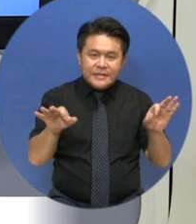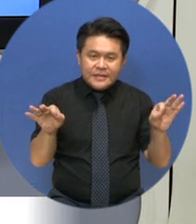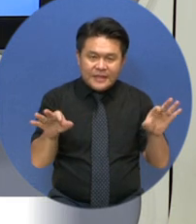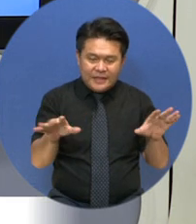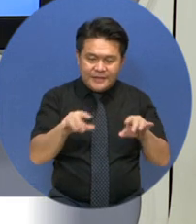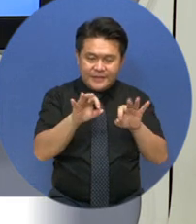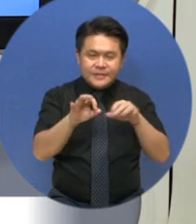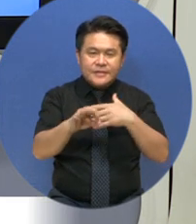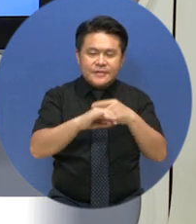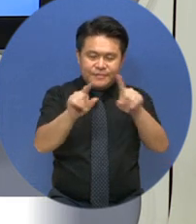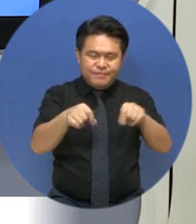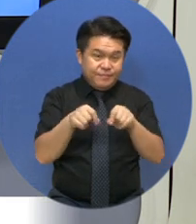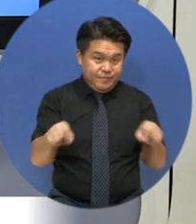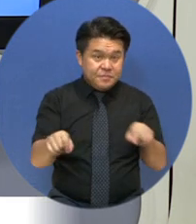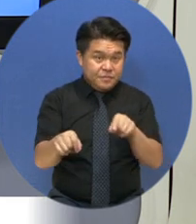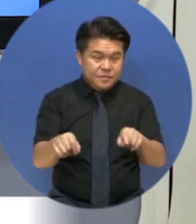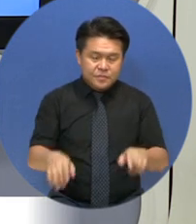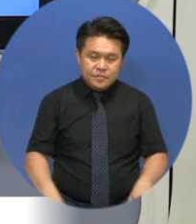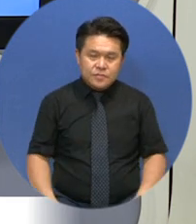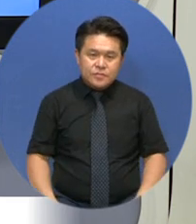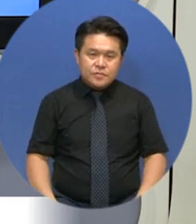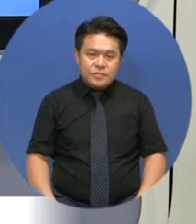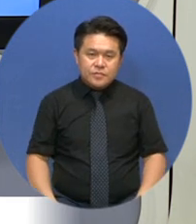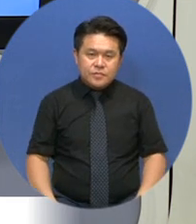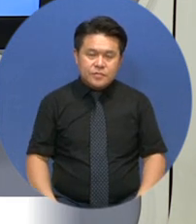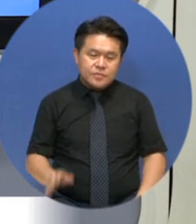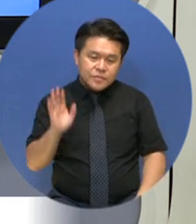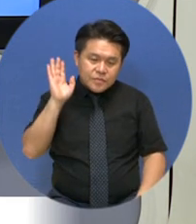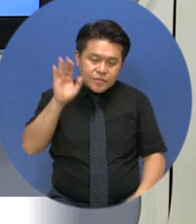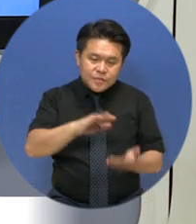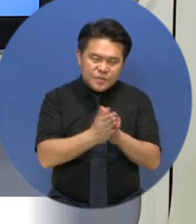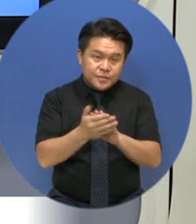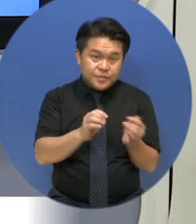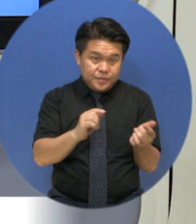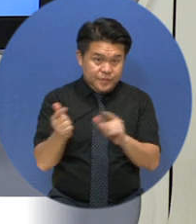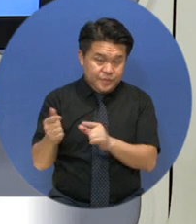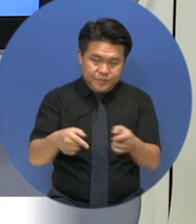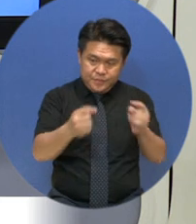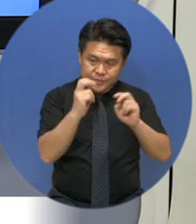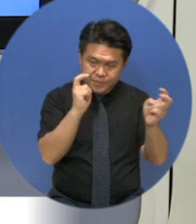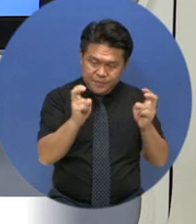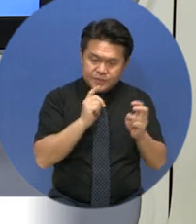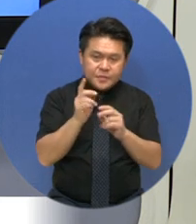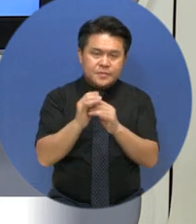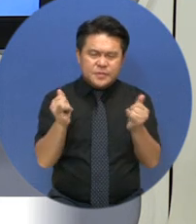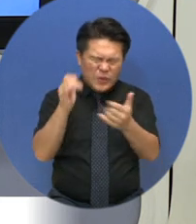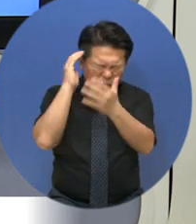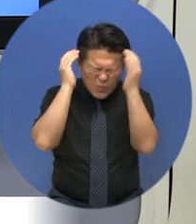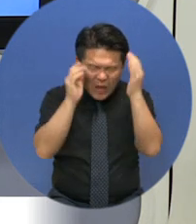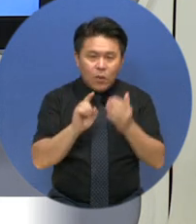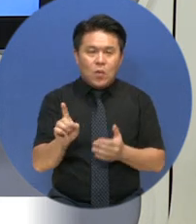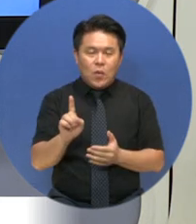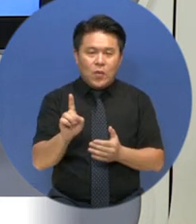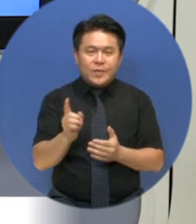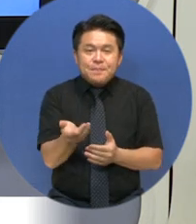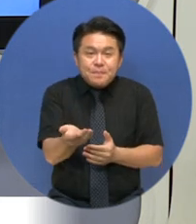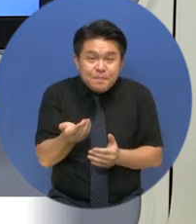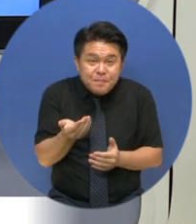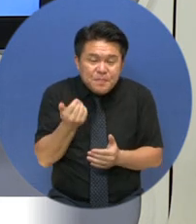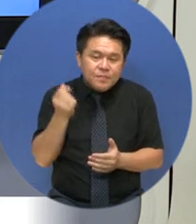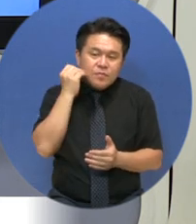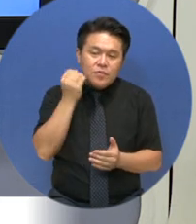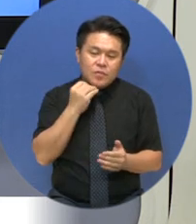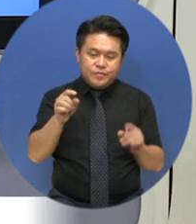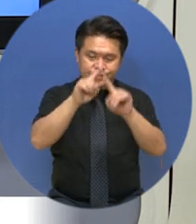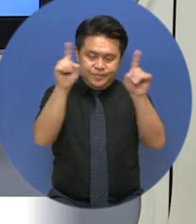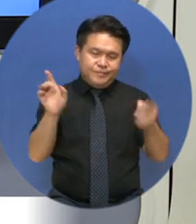결정했는데요 이번 조치 등 변동 사항에 대해서는 참여 업체와 신청자가 혼란스럽지 않도록 누리집